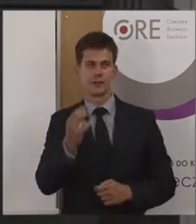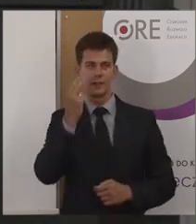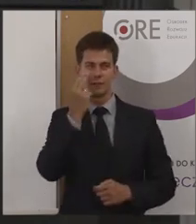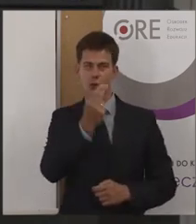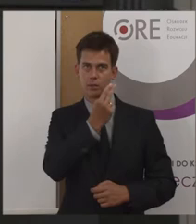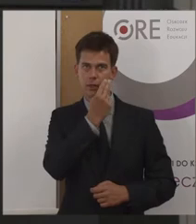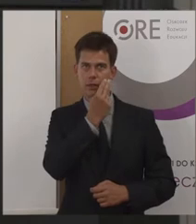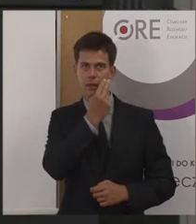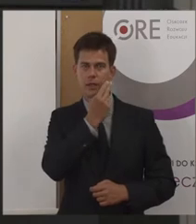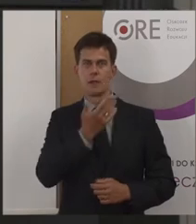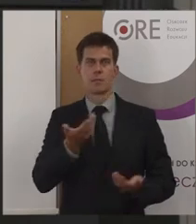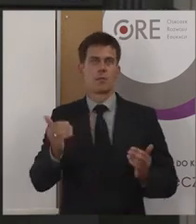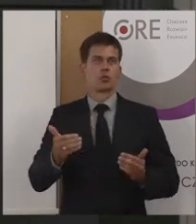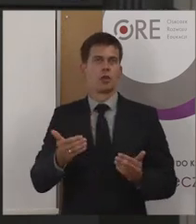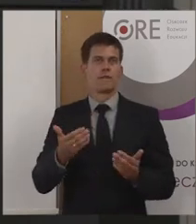niewidomych, żeby